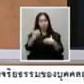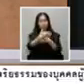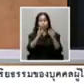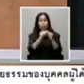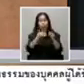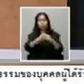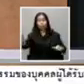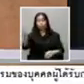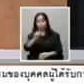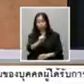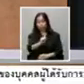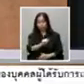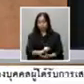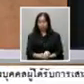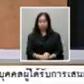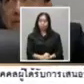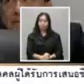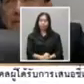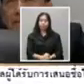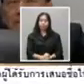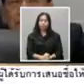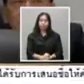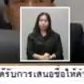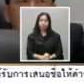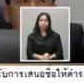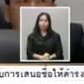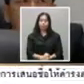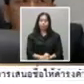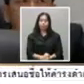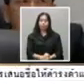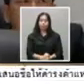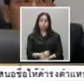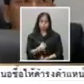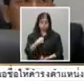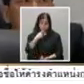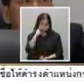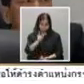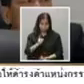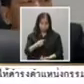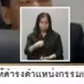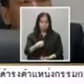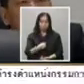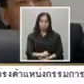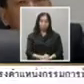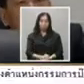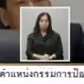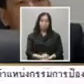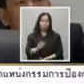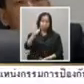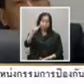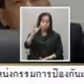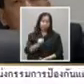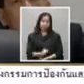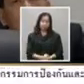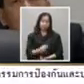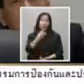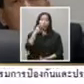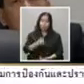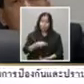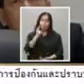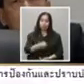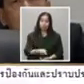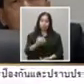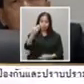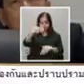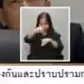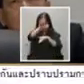ชุม เอาละครับ ท่านประธานครับ ผมไม่ได้ขู่นะครับผมบอกจริงครับ เดียวครับท่านประธานครับ พี่น้องประชาชนเอาจริงเอาจริงเดี๋ยวเราก็เจอกัน